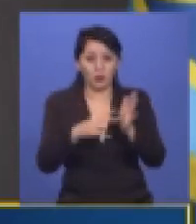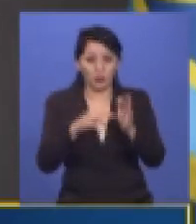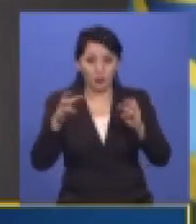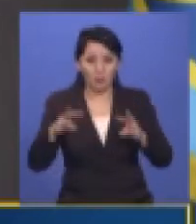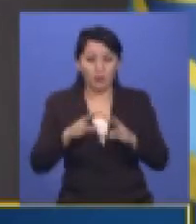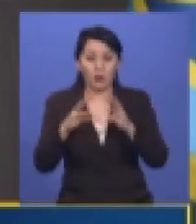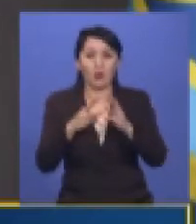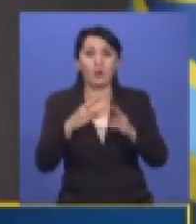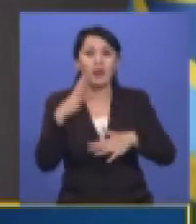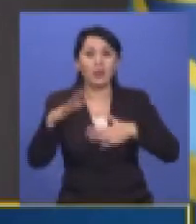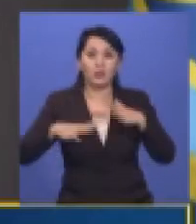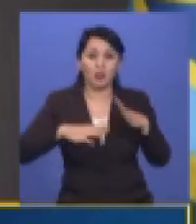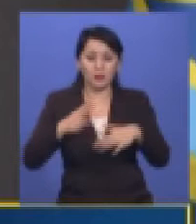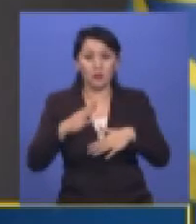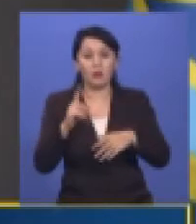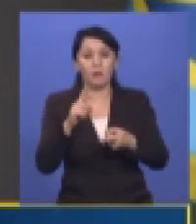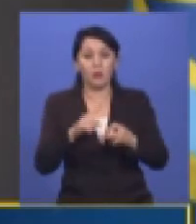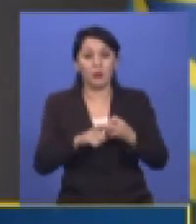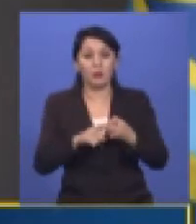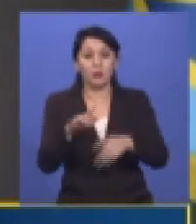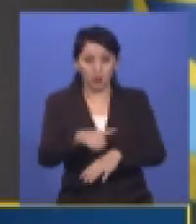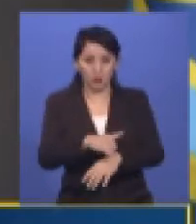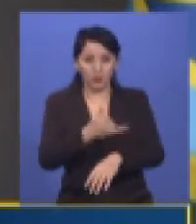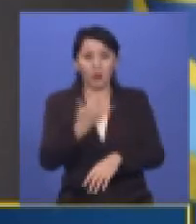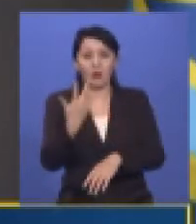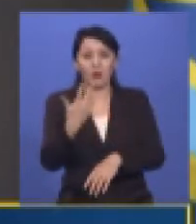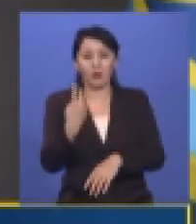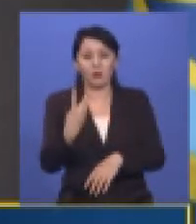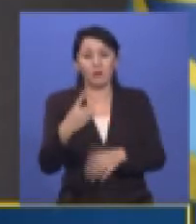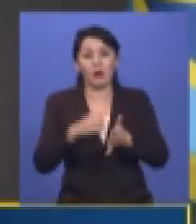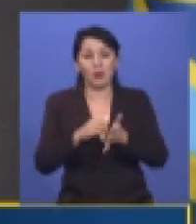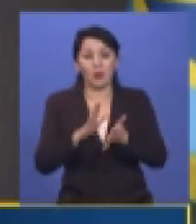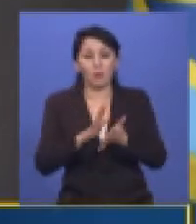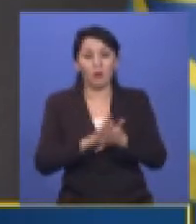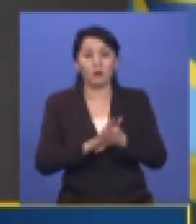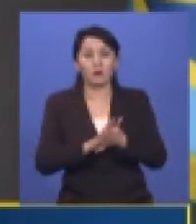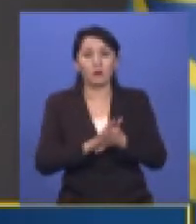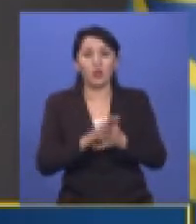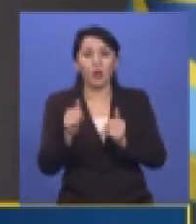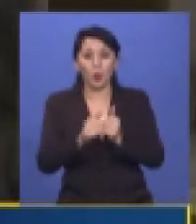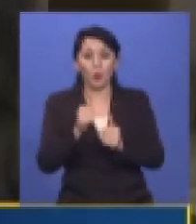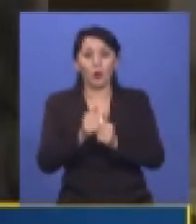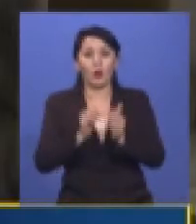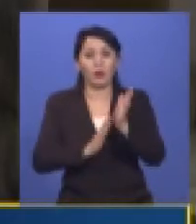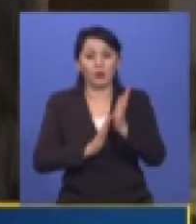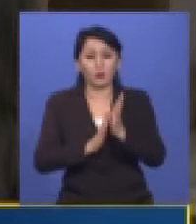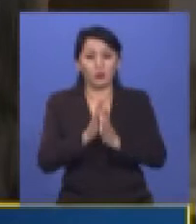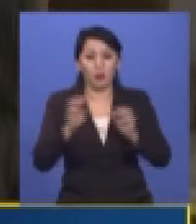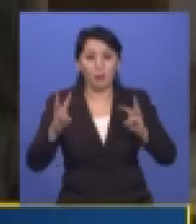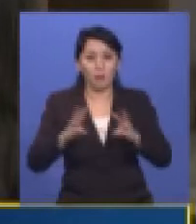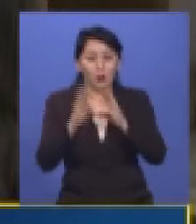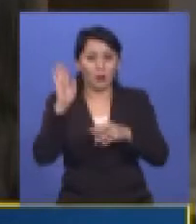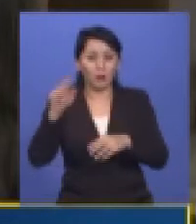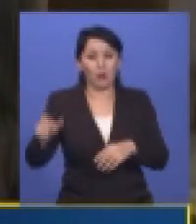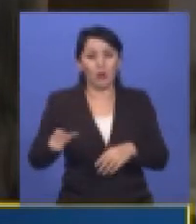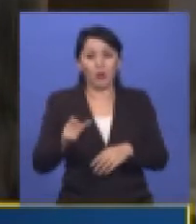болды. Сондай-ақ желдің көтерілуіне байланысты дала өртінің 32 дерегі тіркелді. Яғни қураған шөбі өртенген. Бүгінде өзен көлдерде